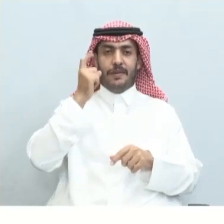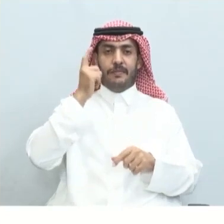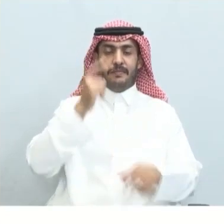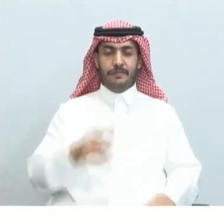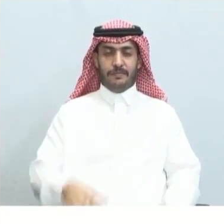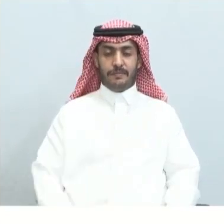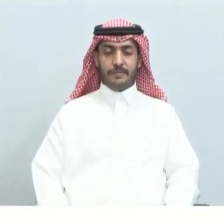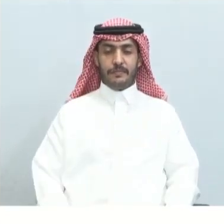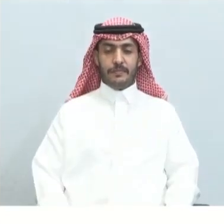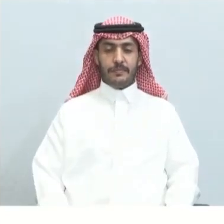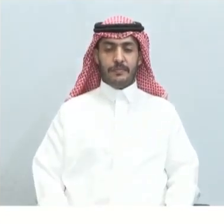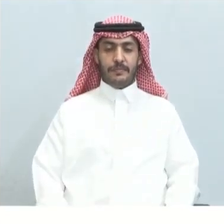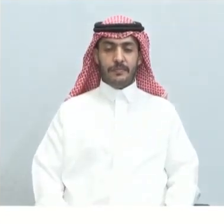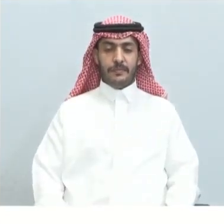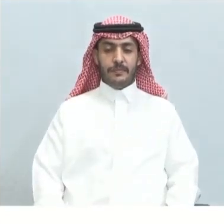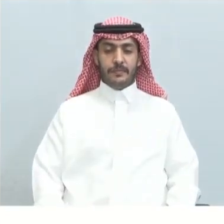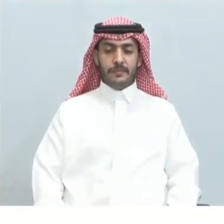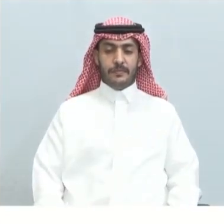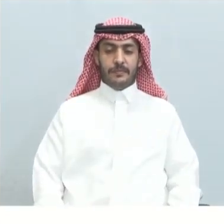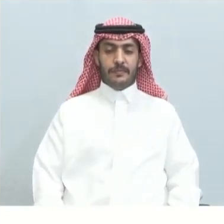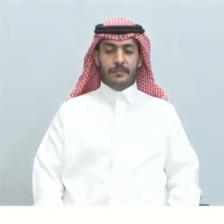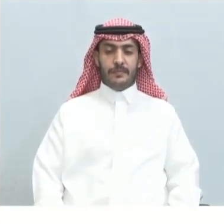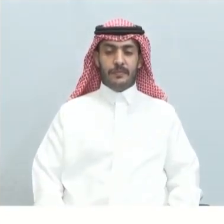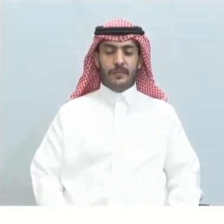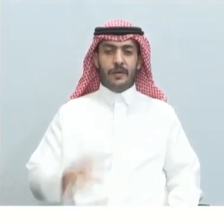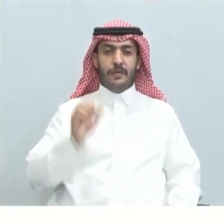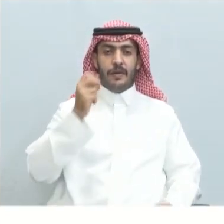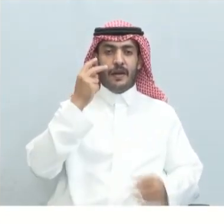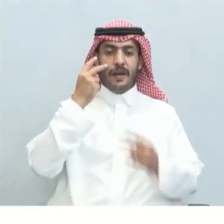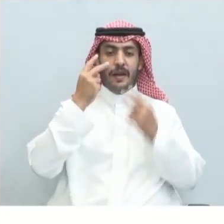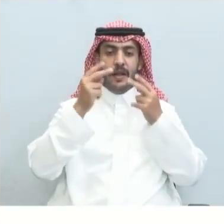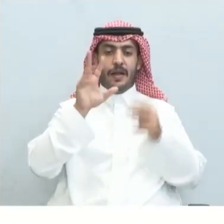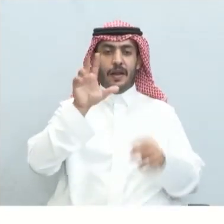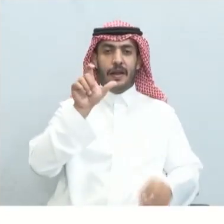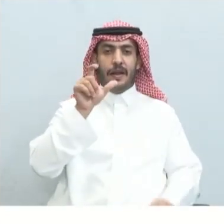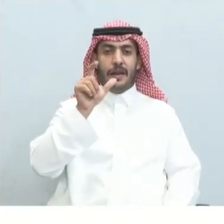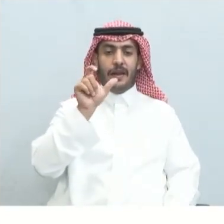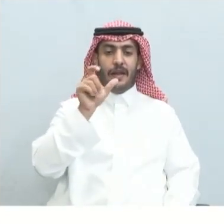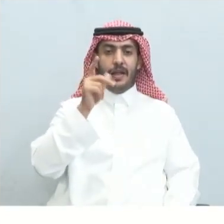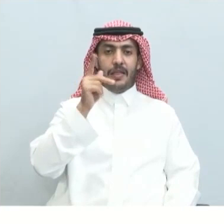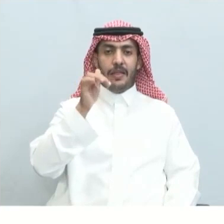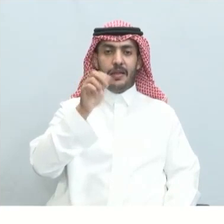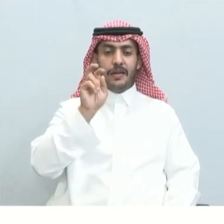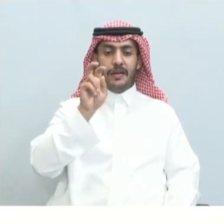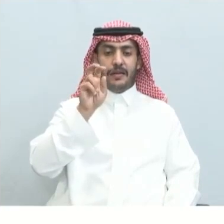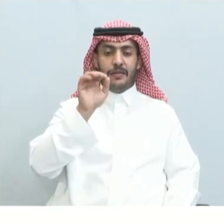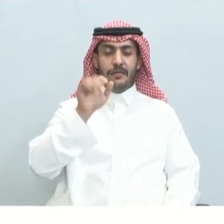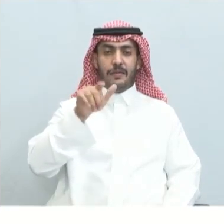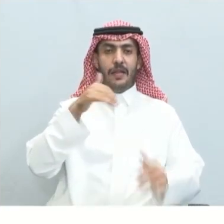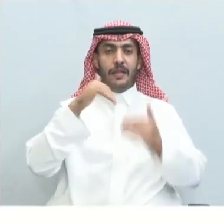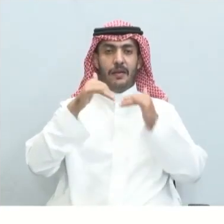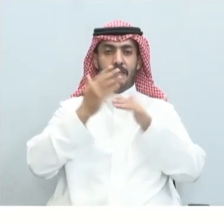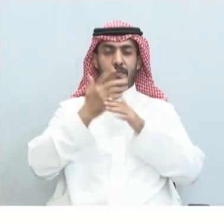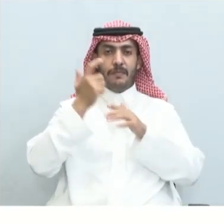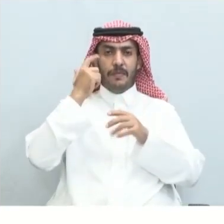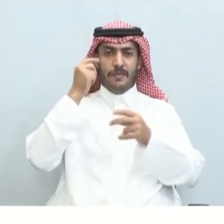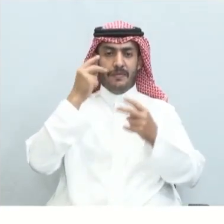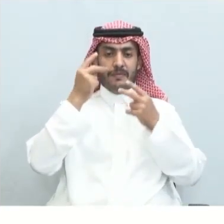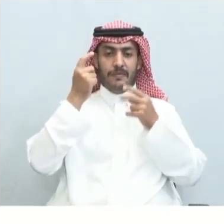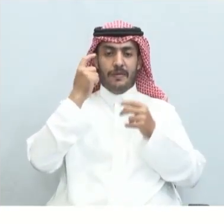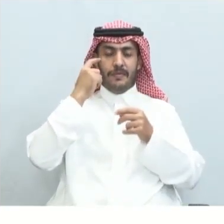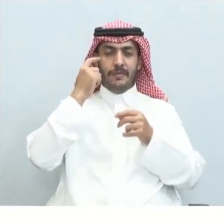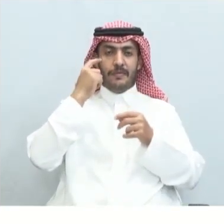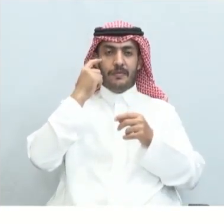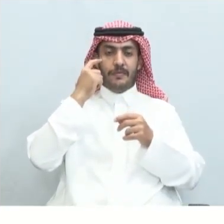جيدا نبدا اولا بالنظريه ما هي النظريه طريقه لمعرفه